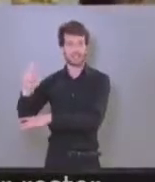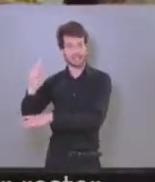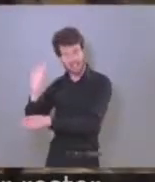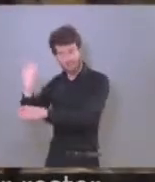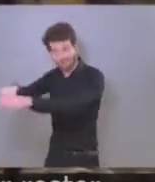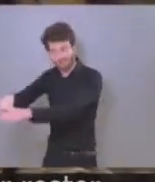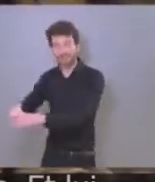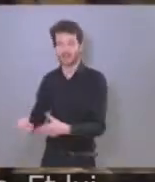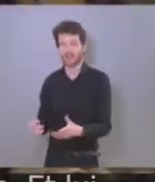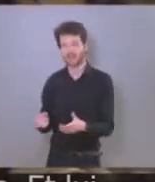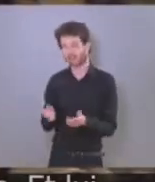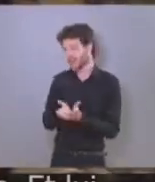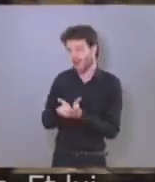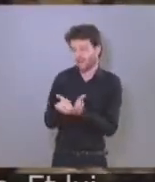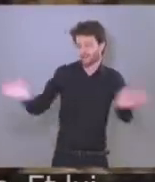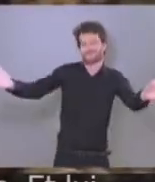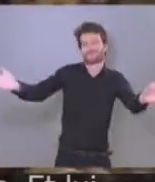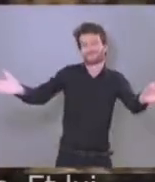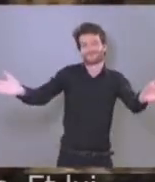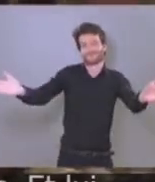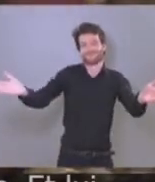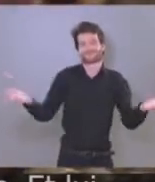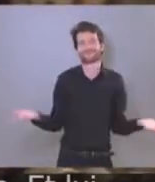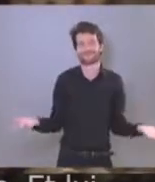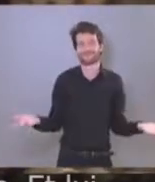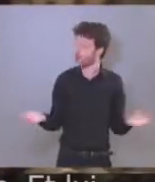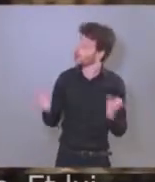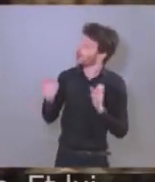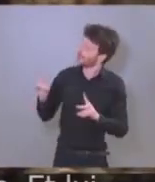Voilà, monsieur Macron. Moi, je suis tout à fait disposé à avoir les